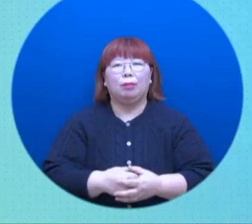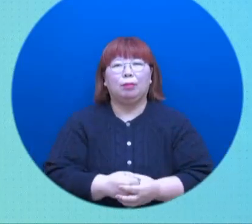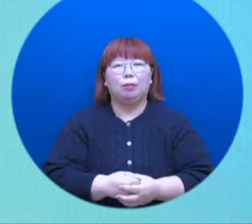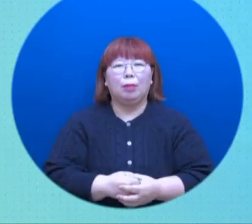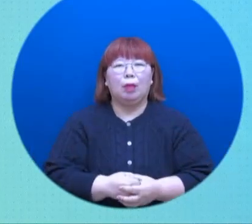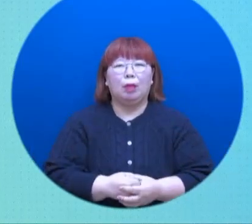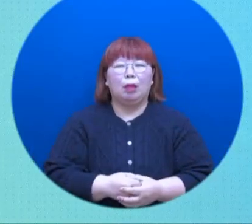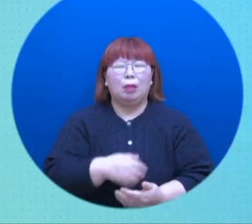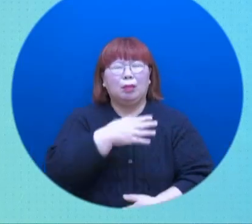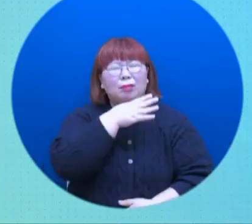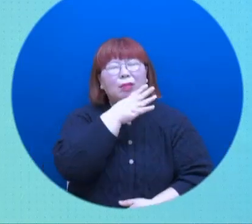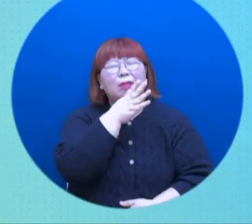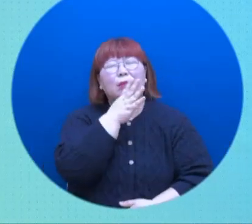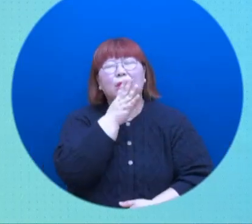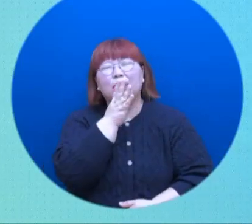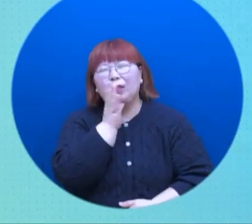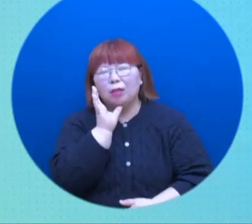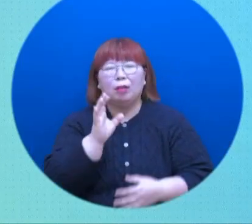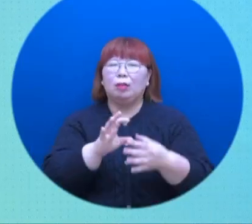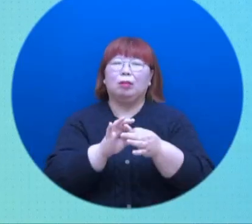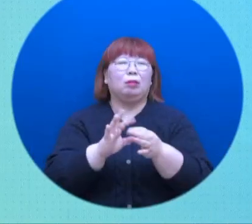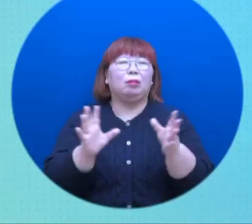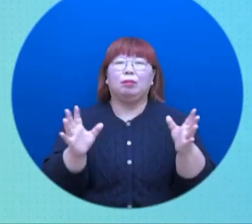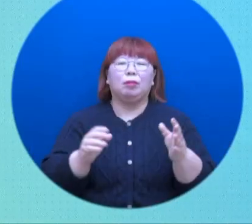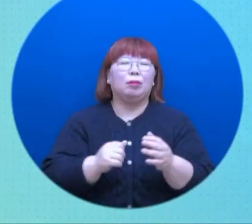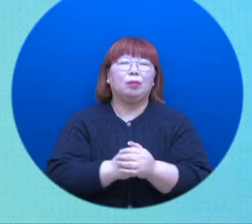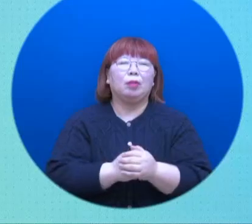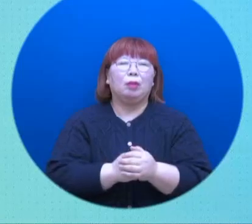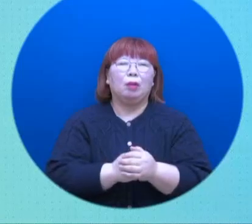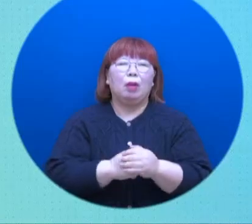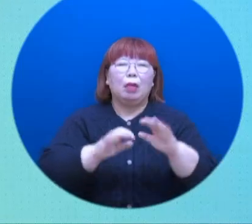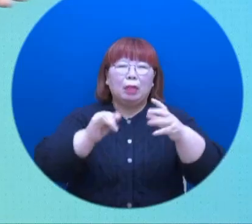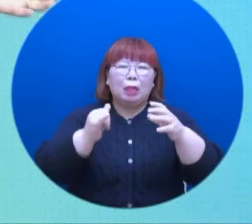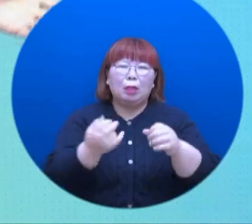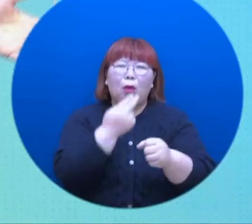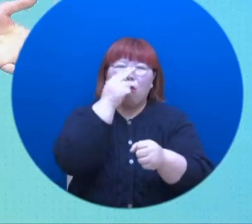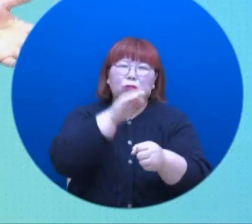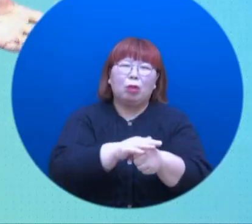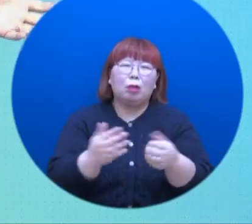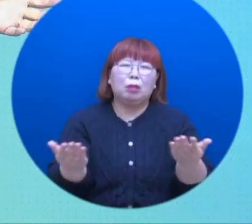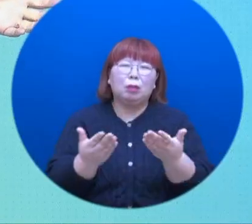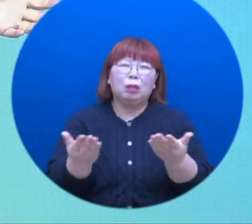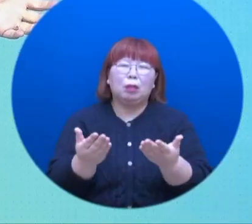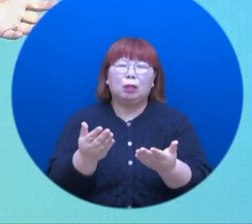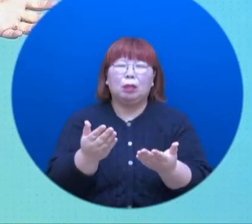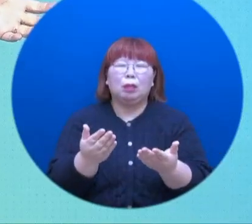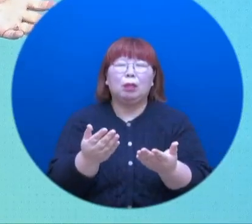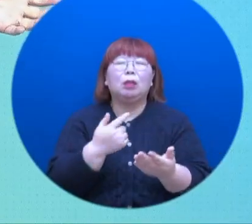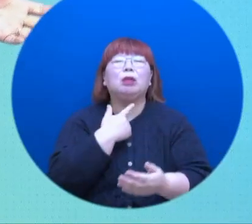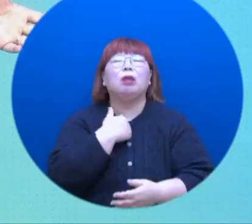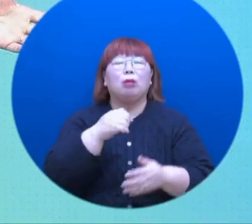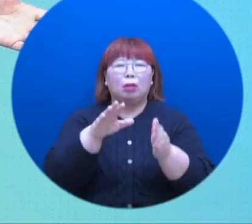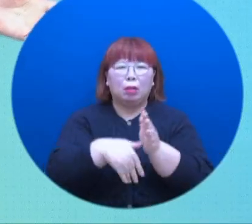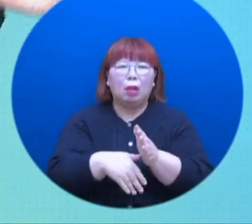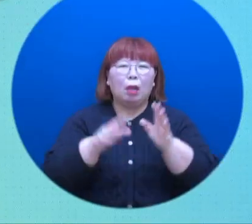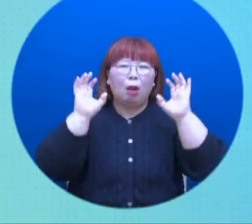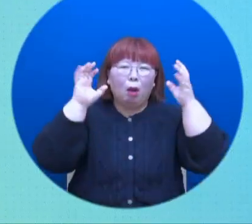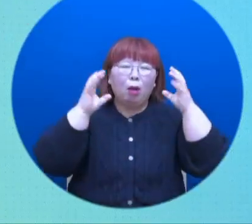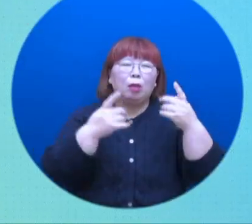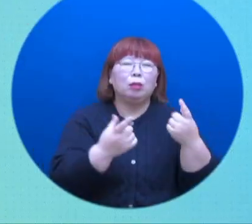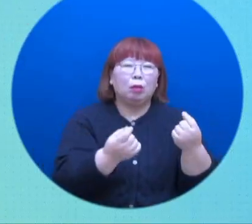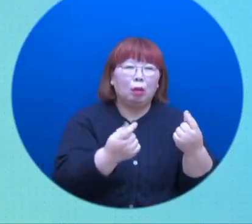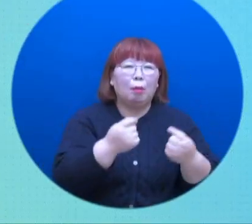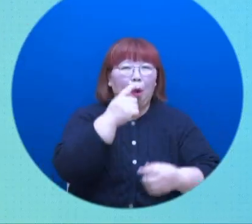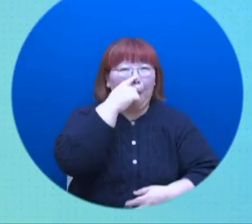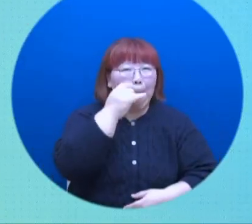아무리 나이가 많이 들어도 세상에서 억울한 일을 당할 때 어린아이 같이 엄마 품에